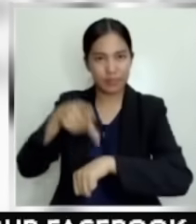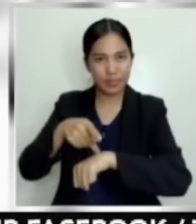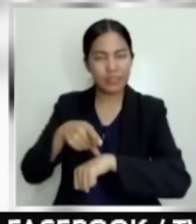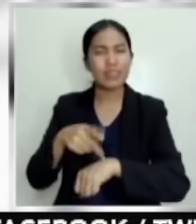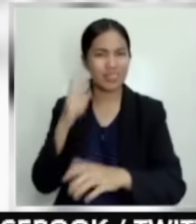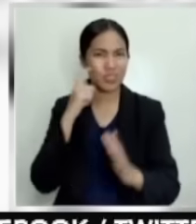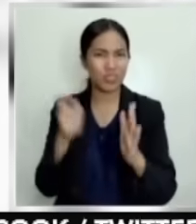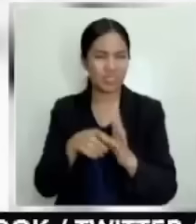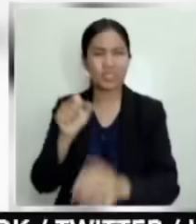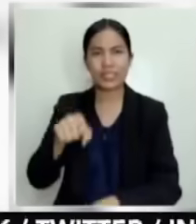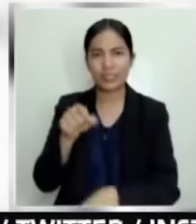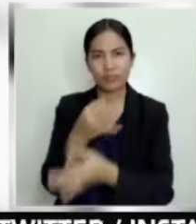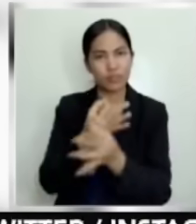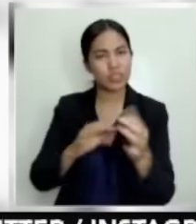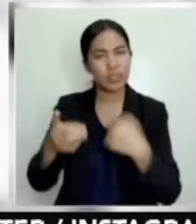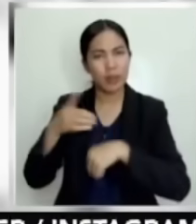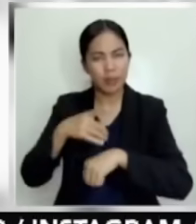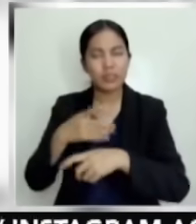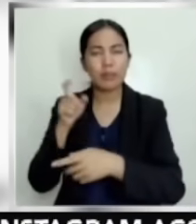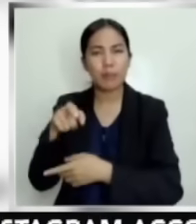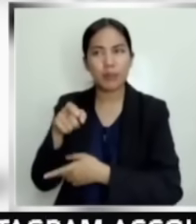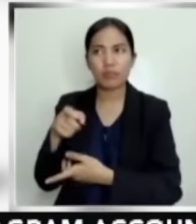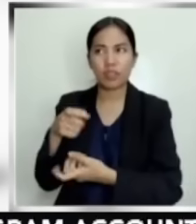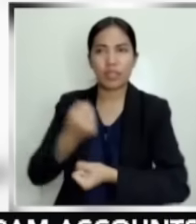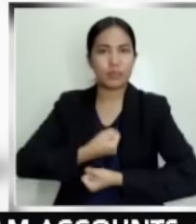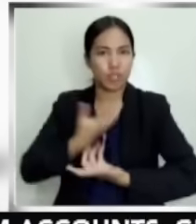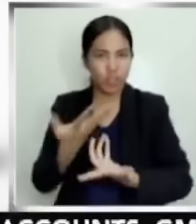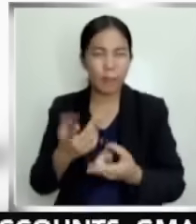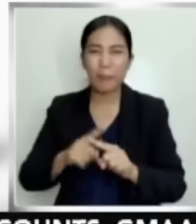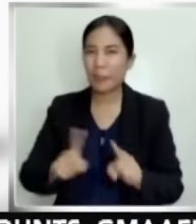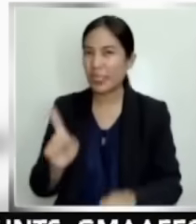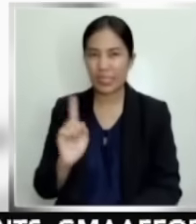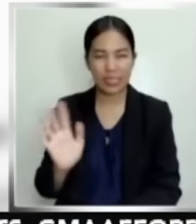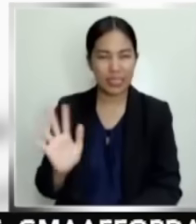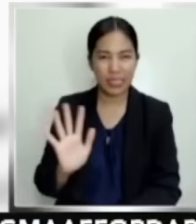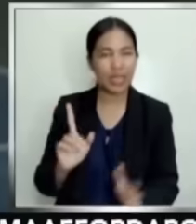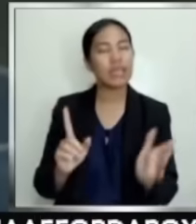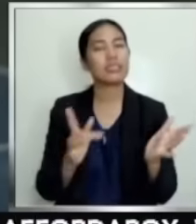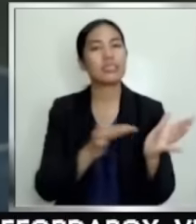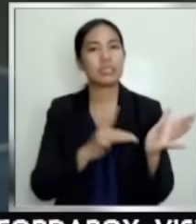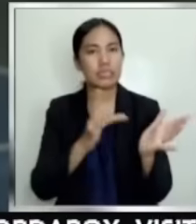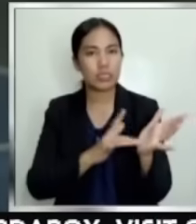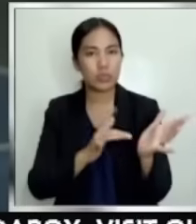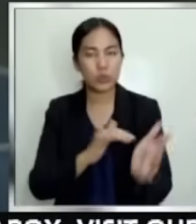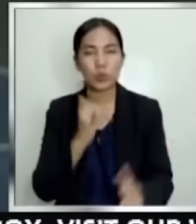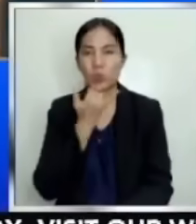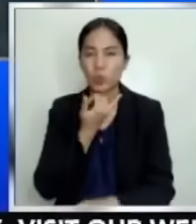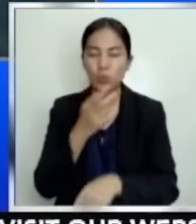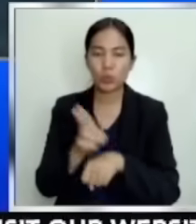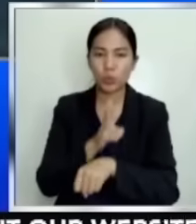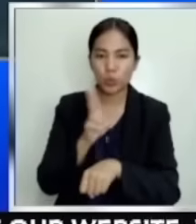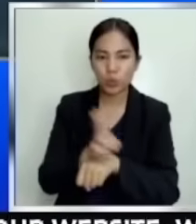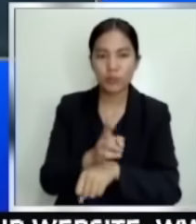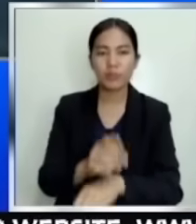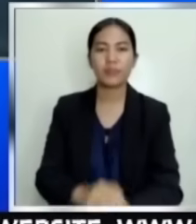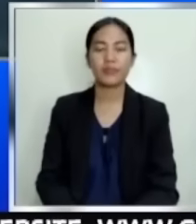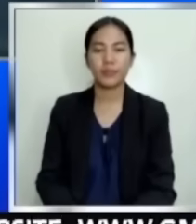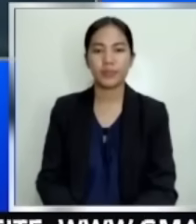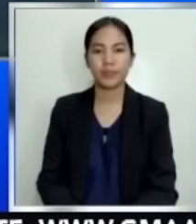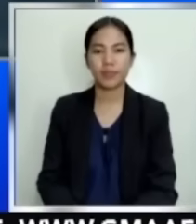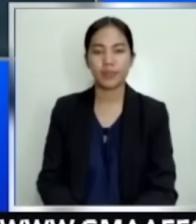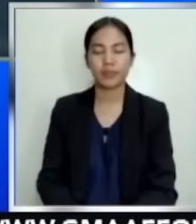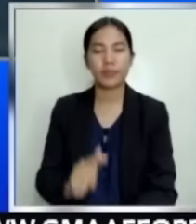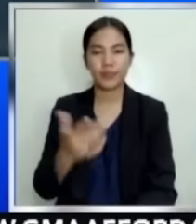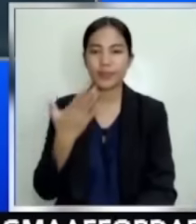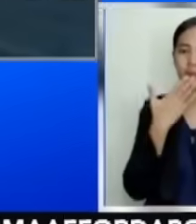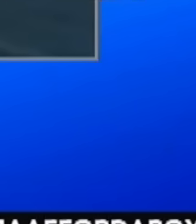pero hindi raw dapat ito inaabuso o ginagamit ng mali. Emil. Maraming salamat, Chino